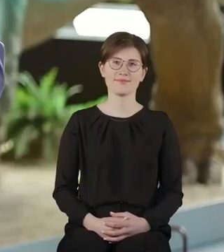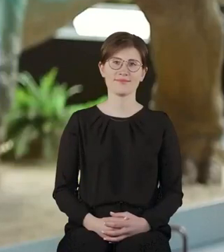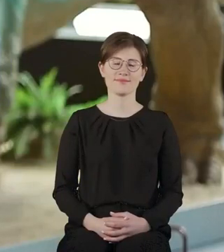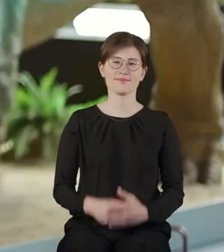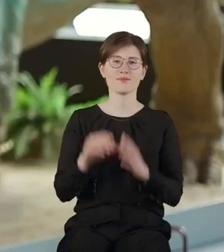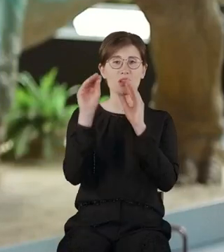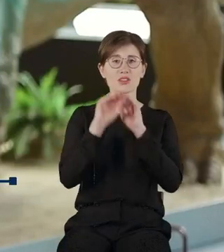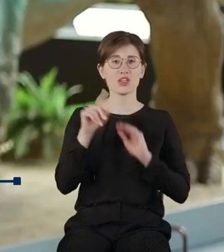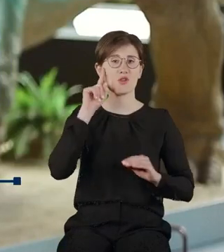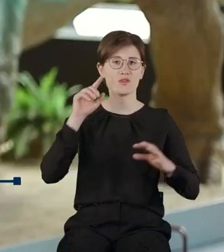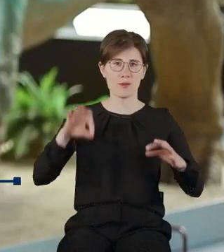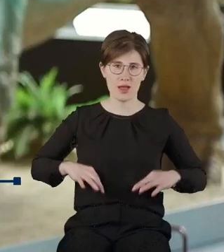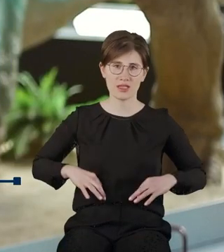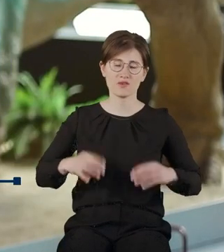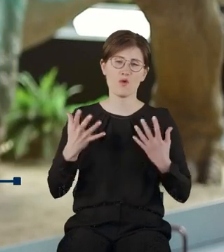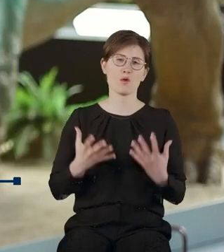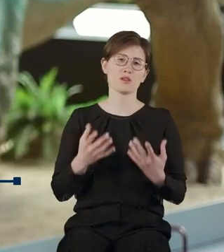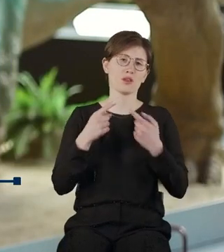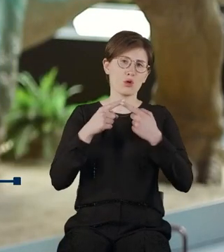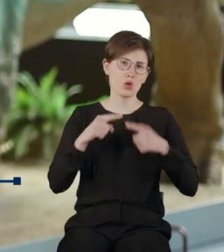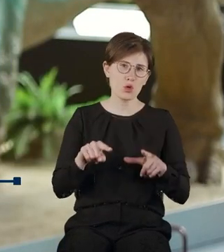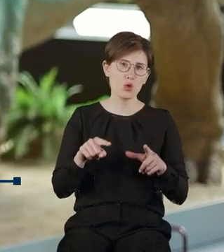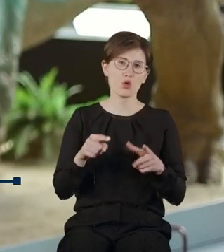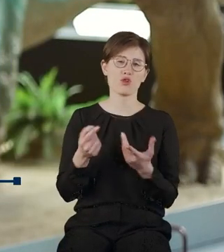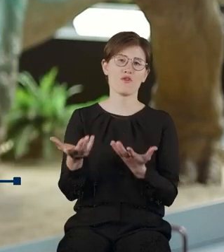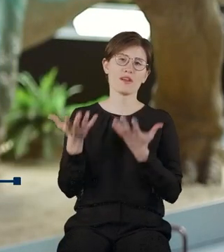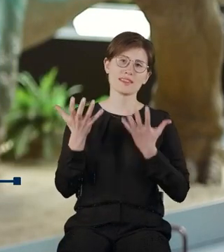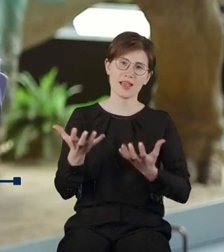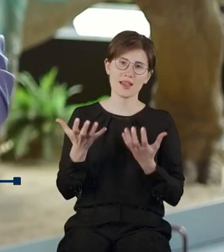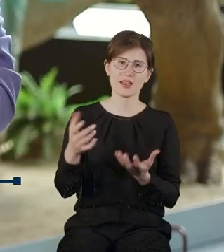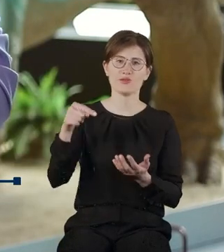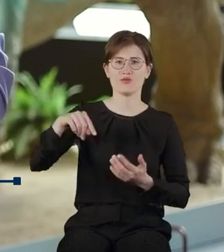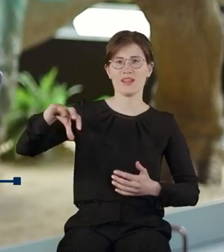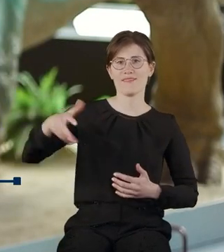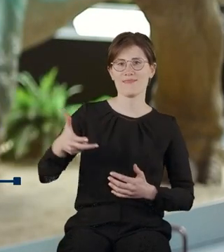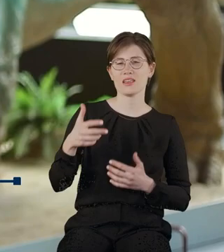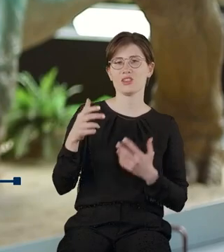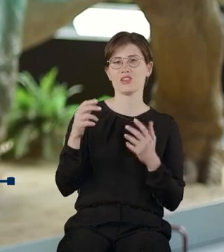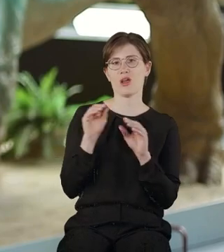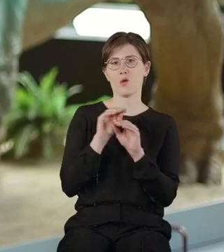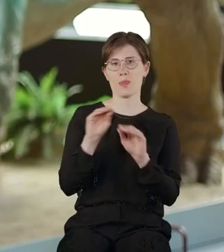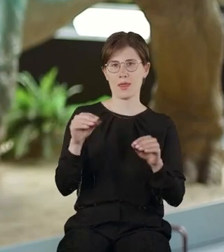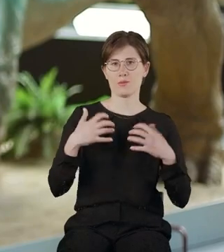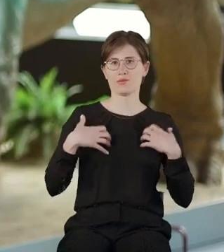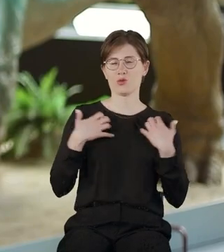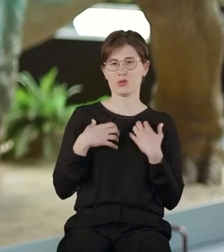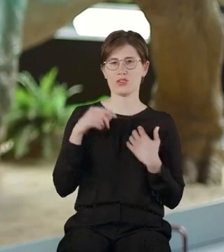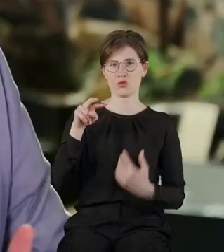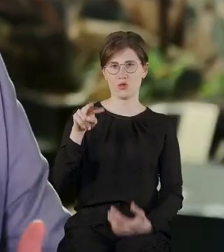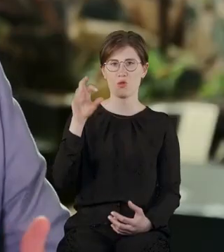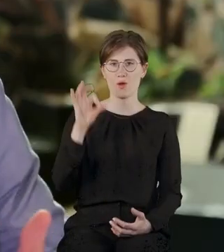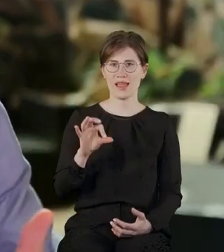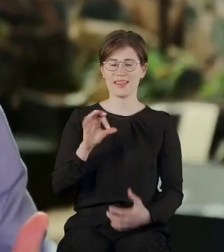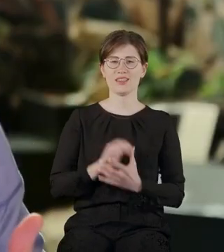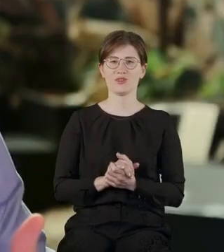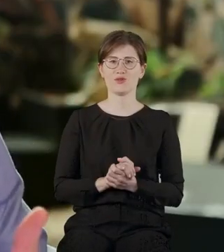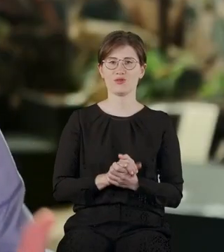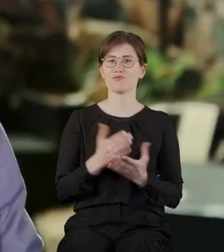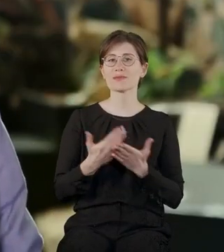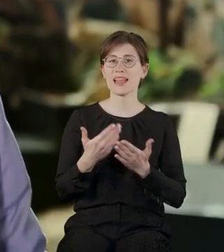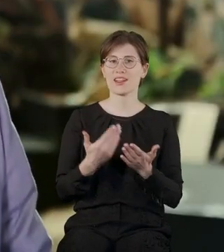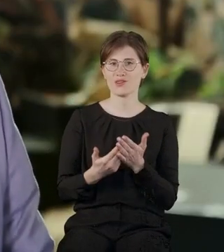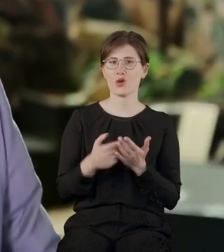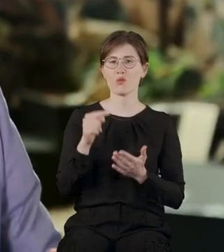Szanowni Państwo, chciałem w krótkim czasie zarekomendować Wydział Nauk Przyrodniczych Uniwersytetu Śląskiego. Na uwagę